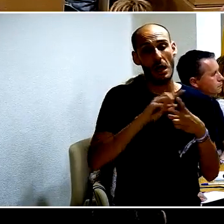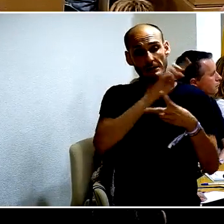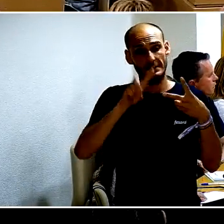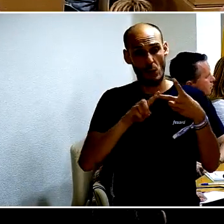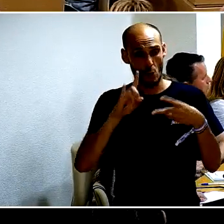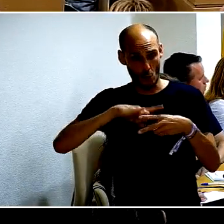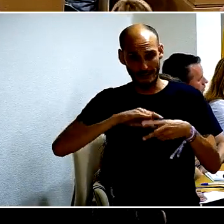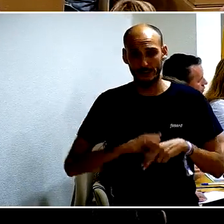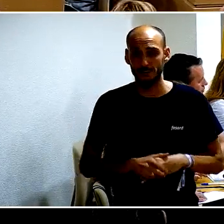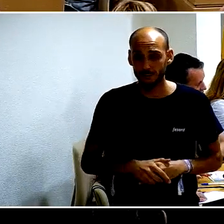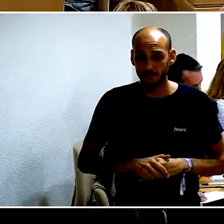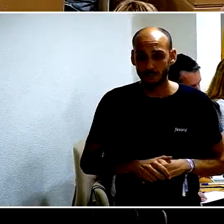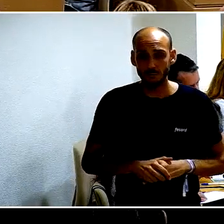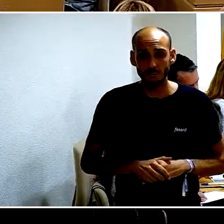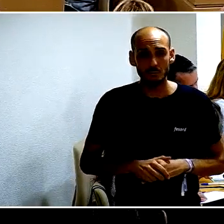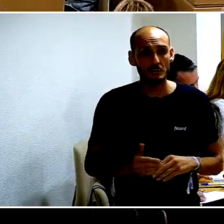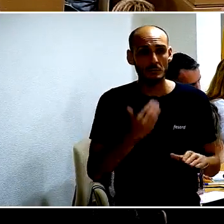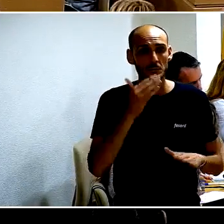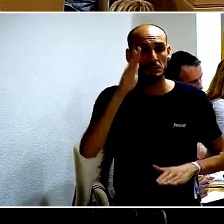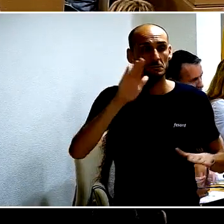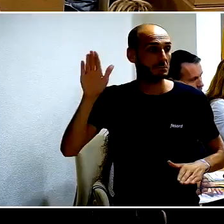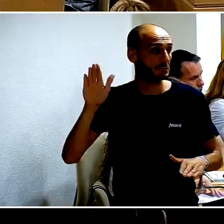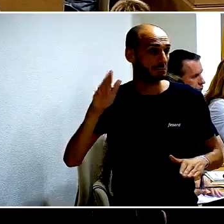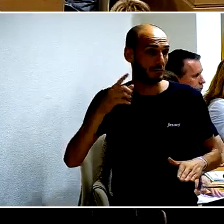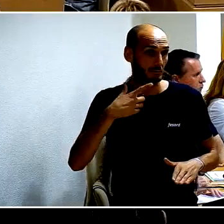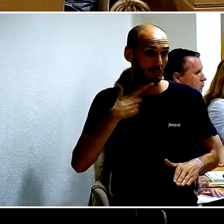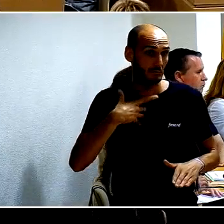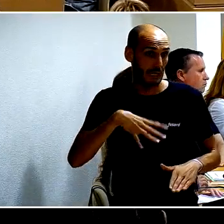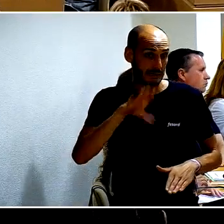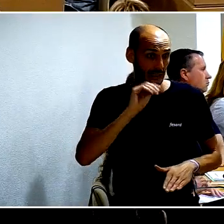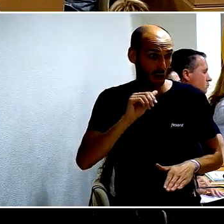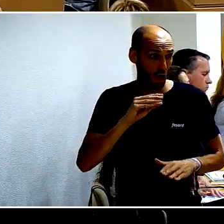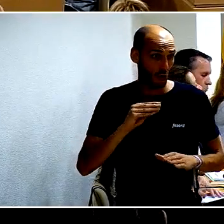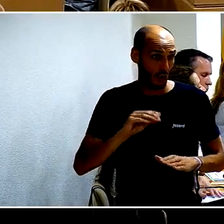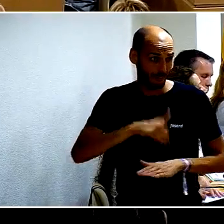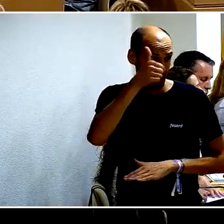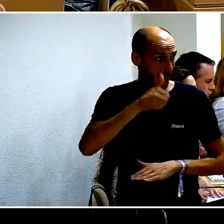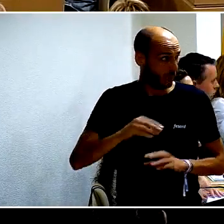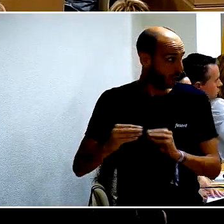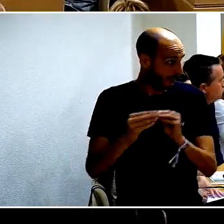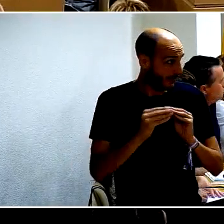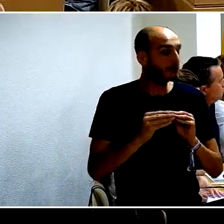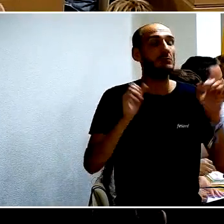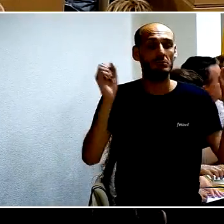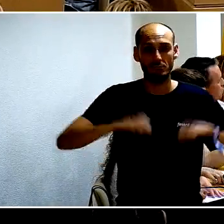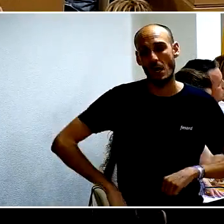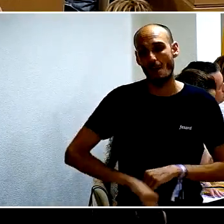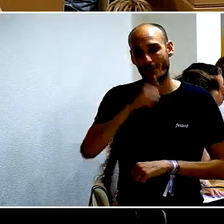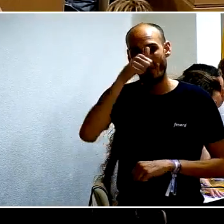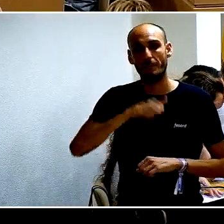Molt bé. Alguna paraula? Entenc que queda també aprovada per unanimitat la proposta. Vale, doncs queda aprovada per